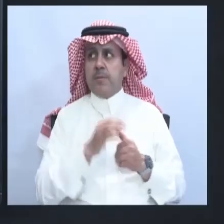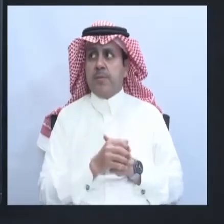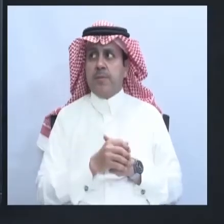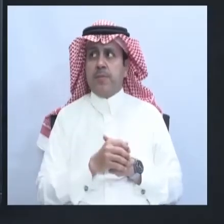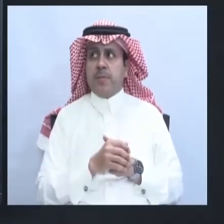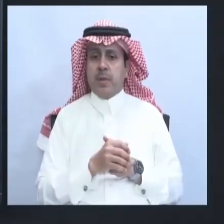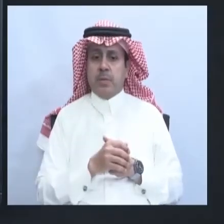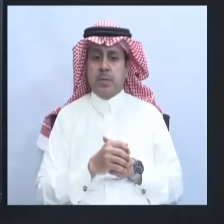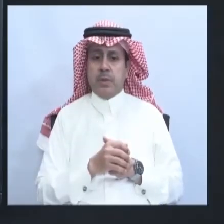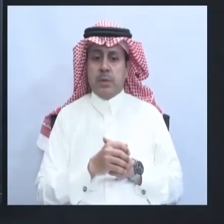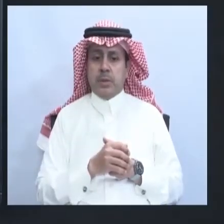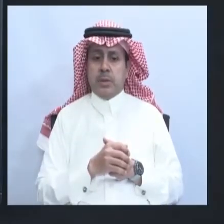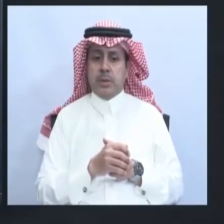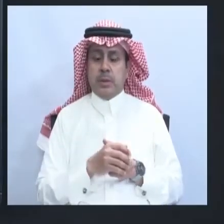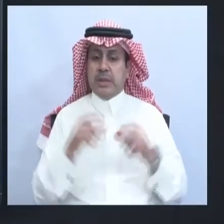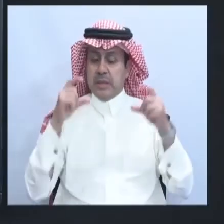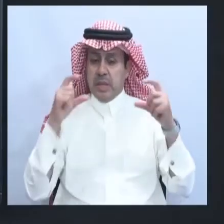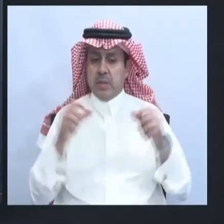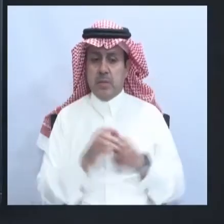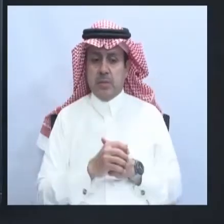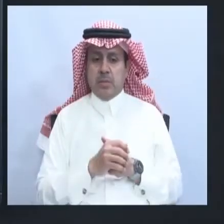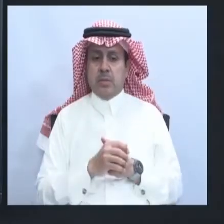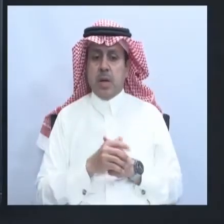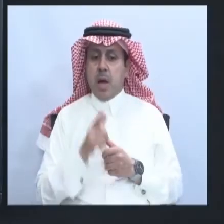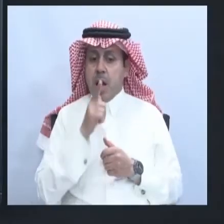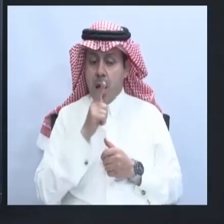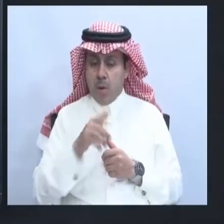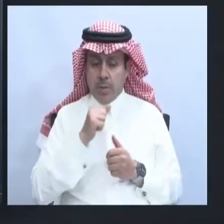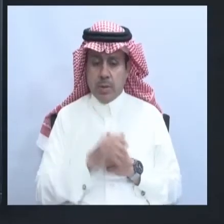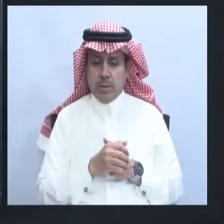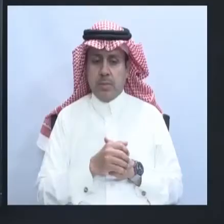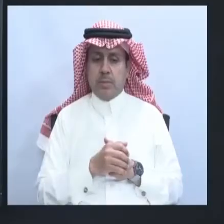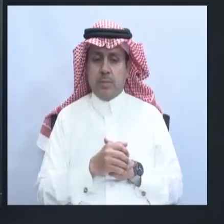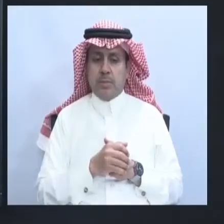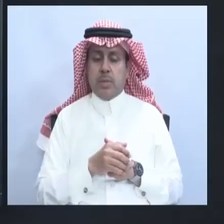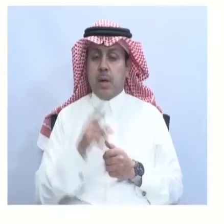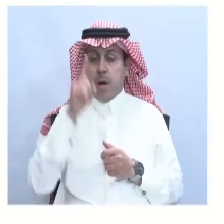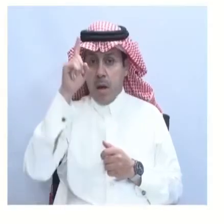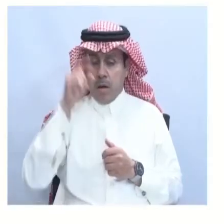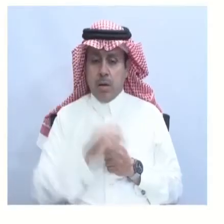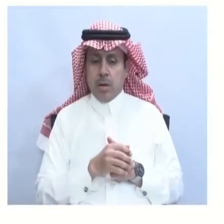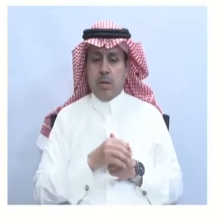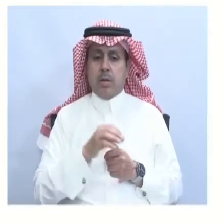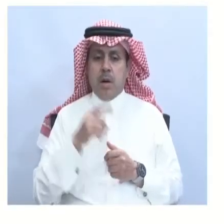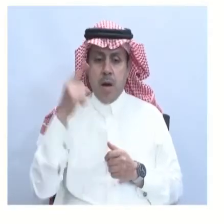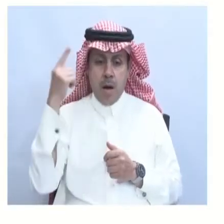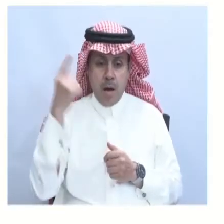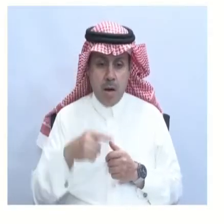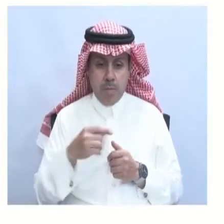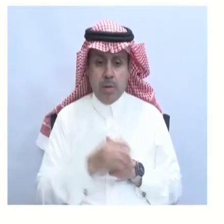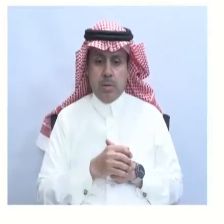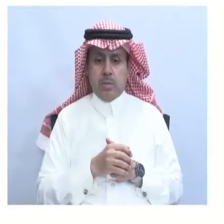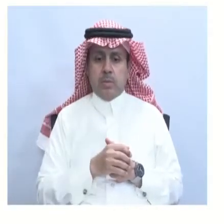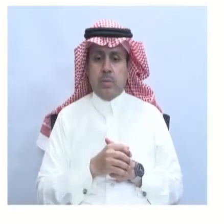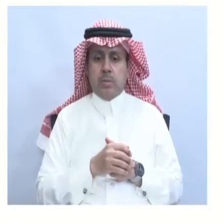البيع ناتي الى الدليل على هذا قول النبي صلى الله عليه وسلم ان الله اذا حرم على